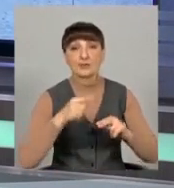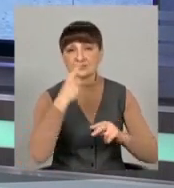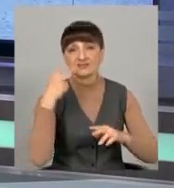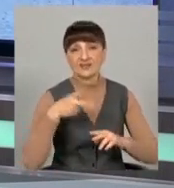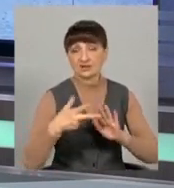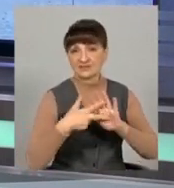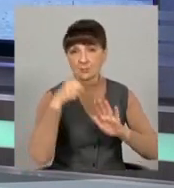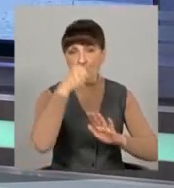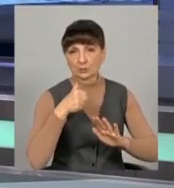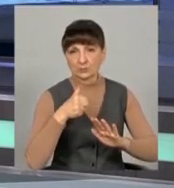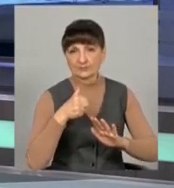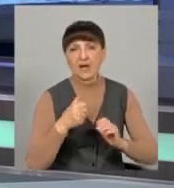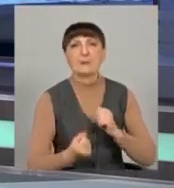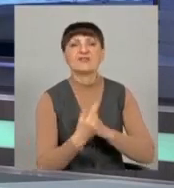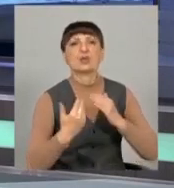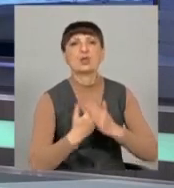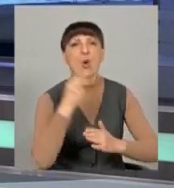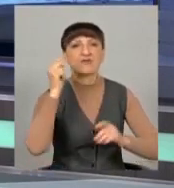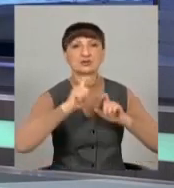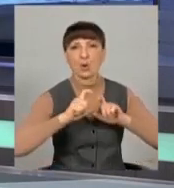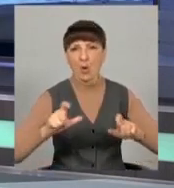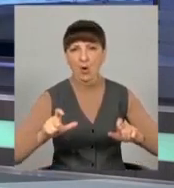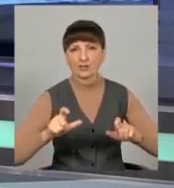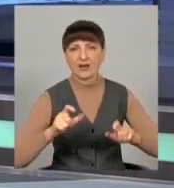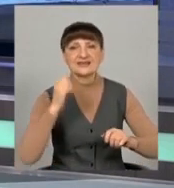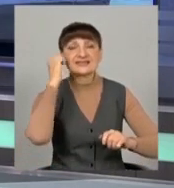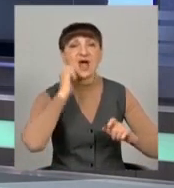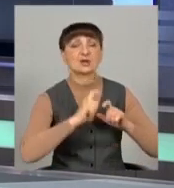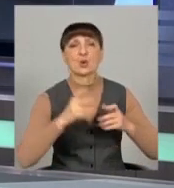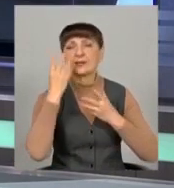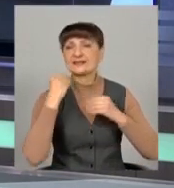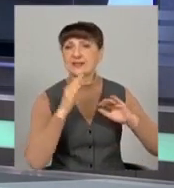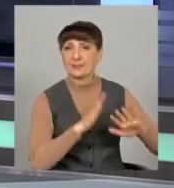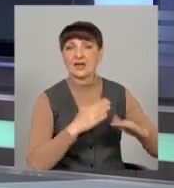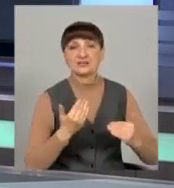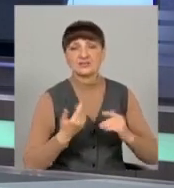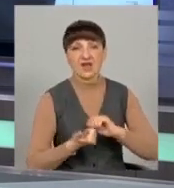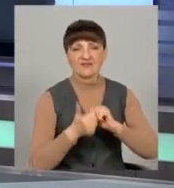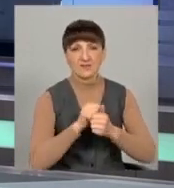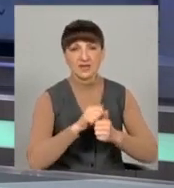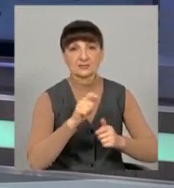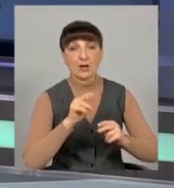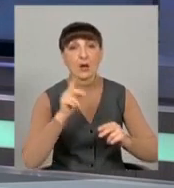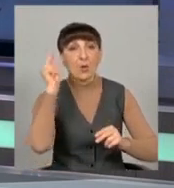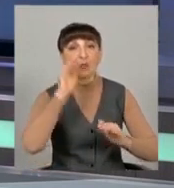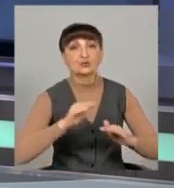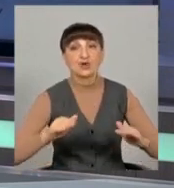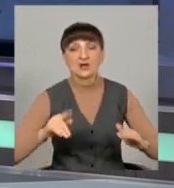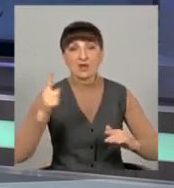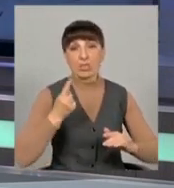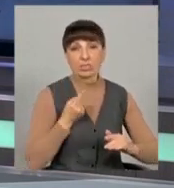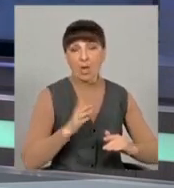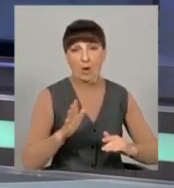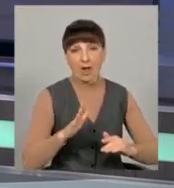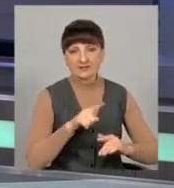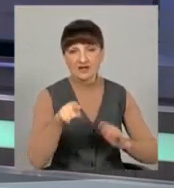2008 году с появлением нового учебного заведения а старой школе забыли теперь вместо учащихся в неохраняемом